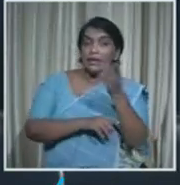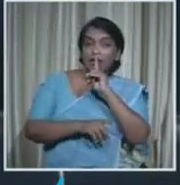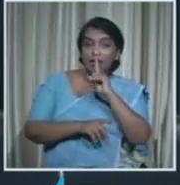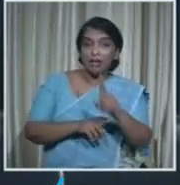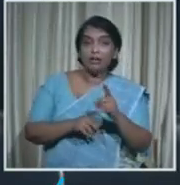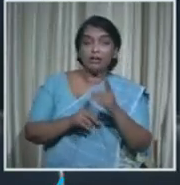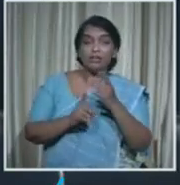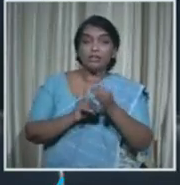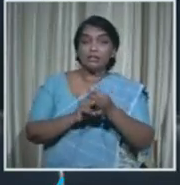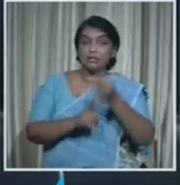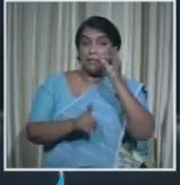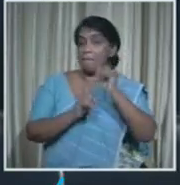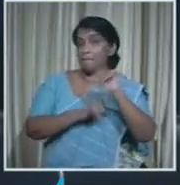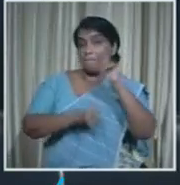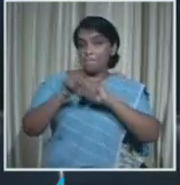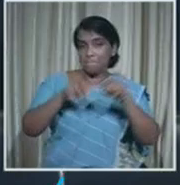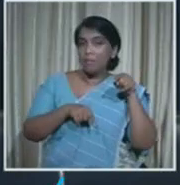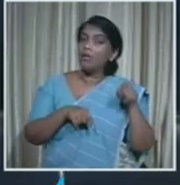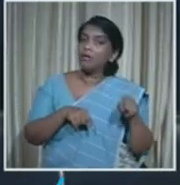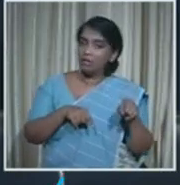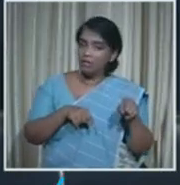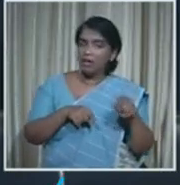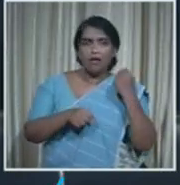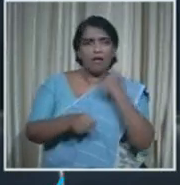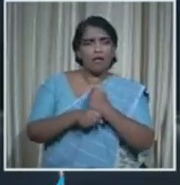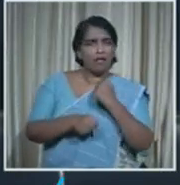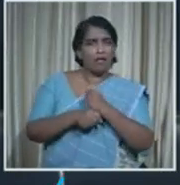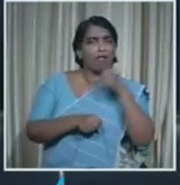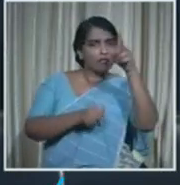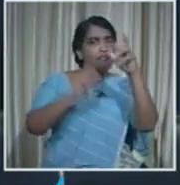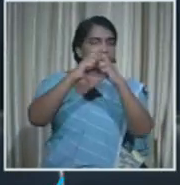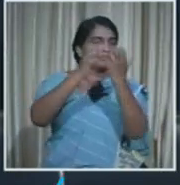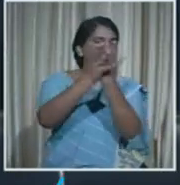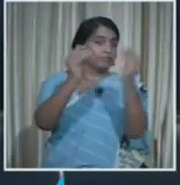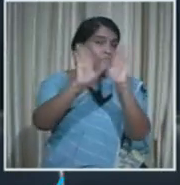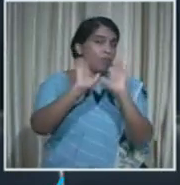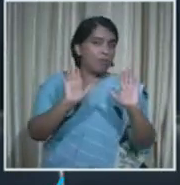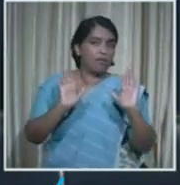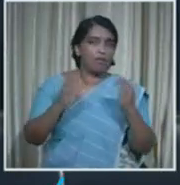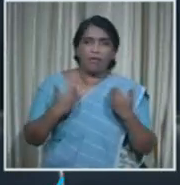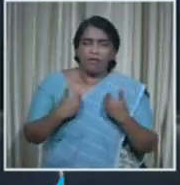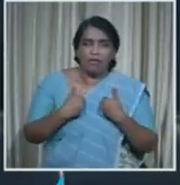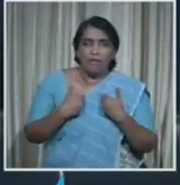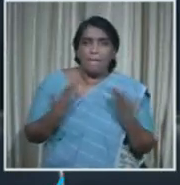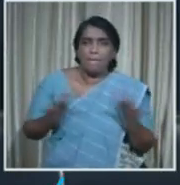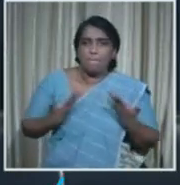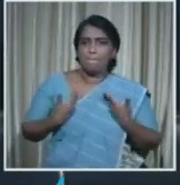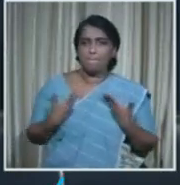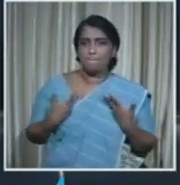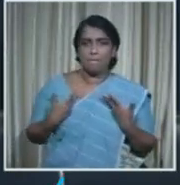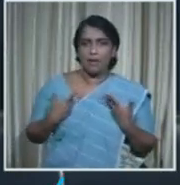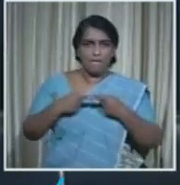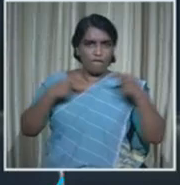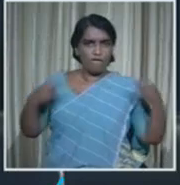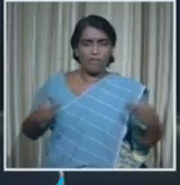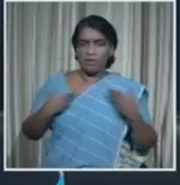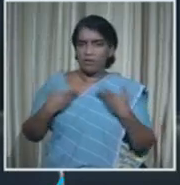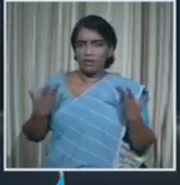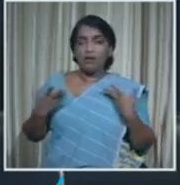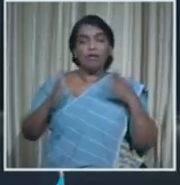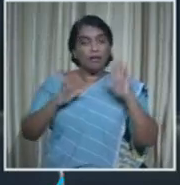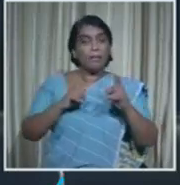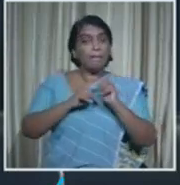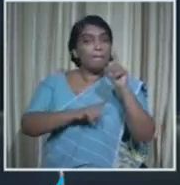විධායකයෙන්. ඒ ප්‍රශ්නේ ආණ්ඩුව පැත්තෙන් විසඳන්න ඕනේ. අපිට ඒක කරන්න බෑ. ඒත් අපි පාර්ලිමේන්තුව